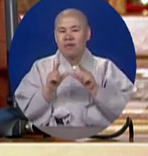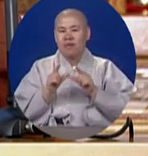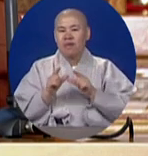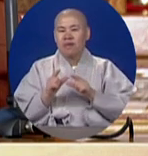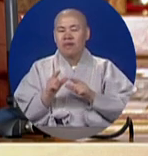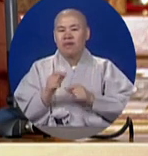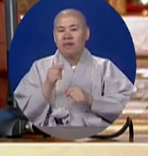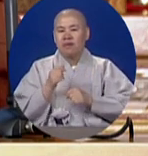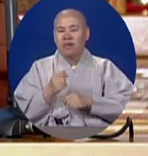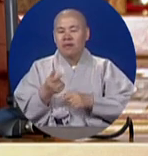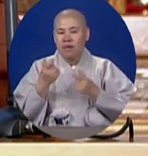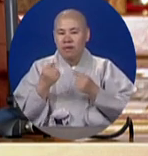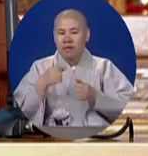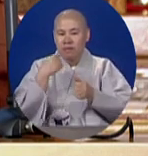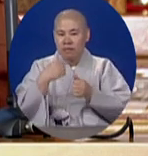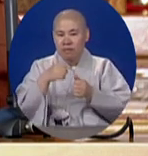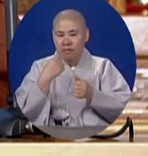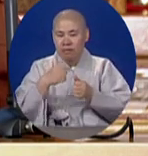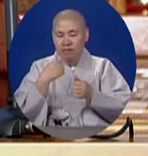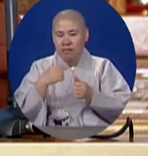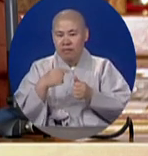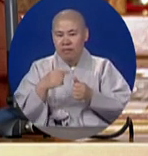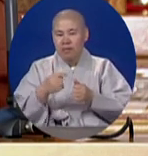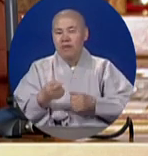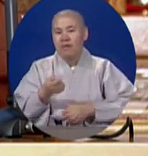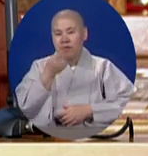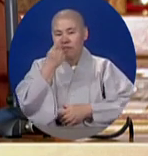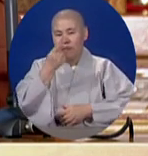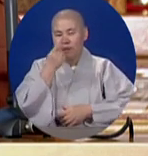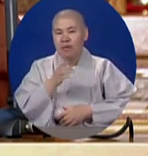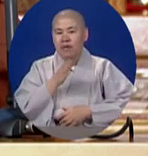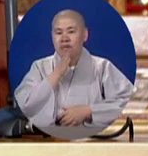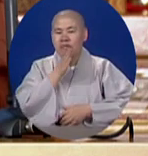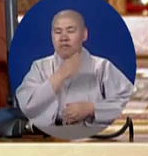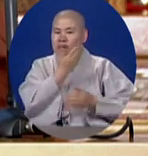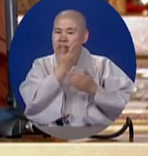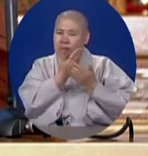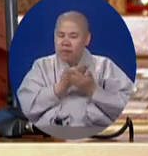이거 다 이런 가르침을 이게 배우는 게 아주 중요합니다.